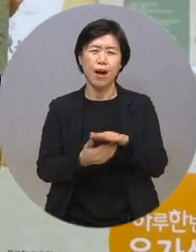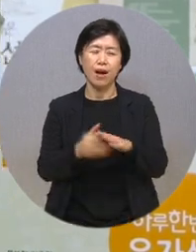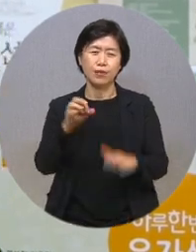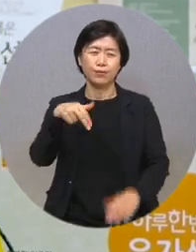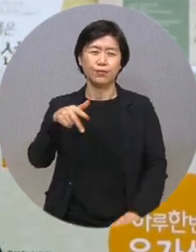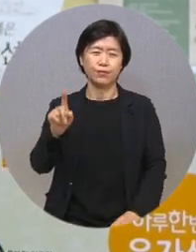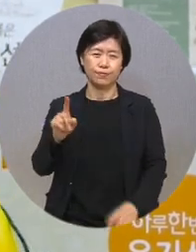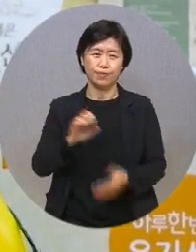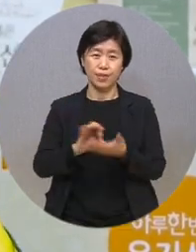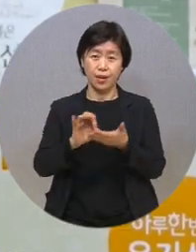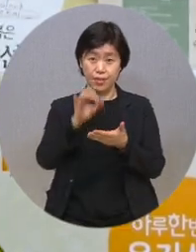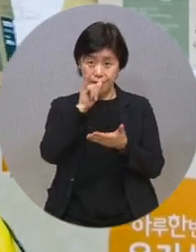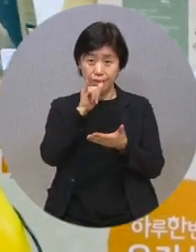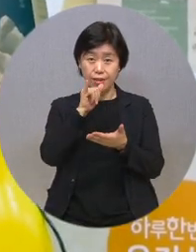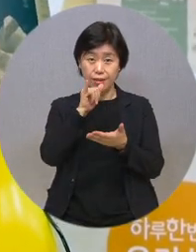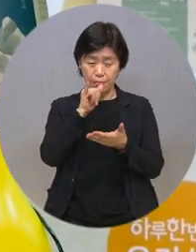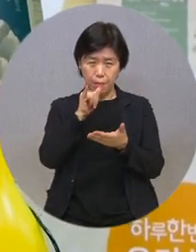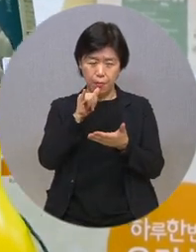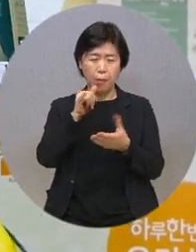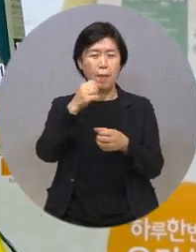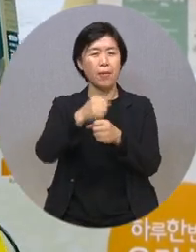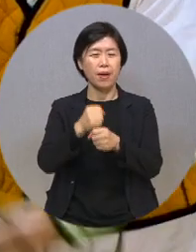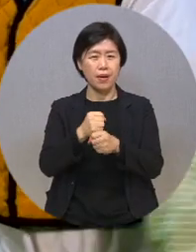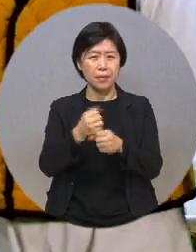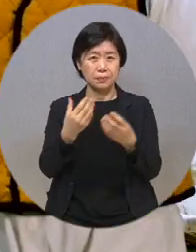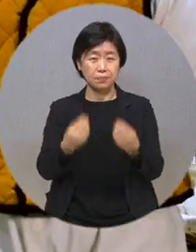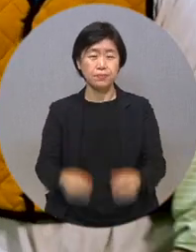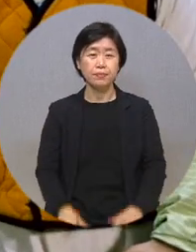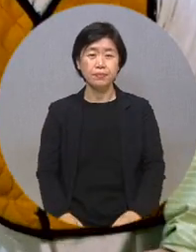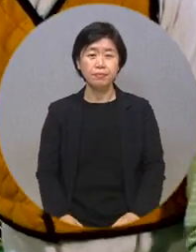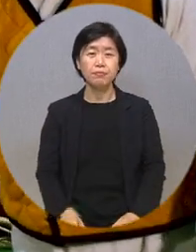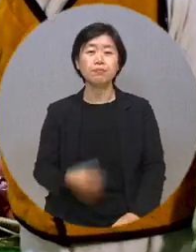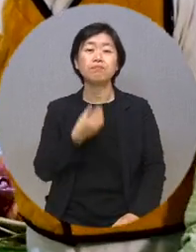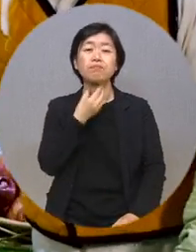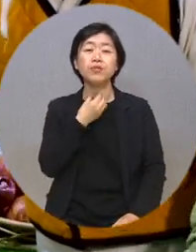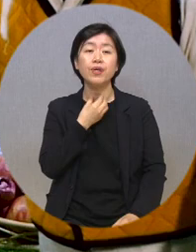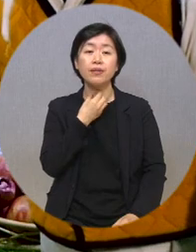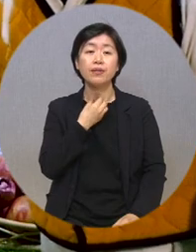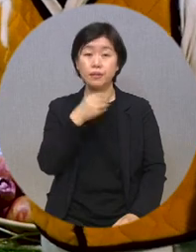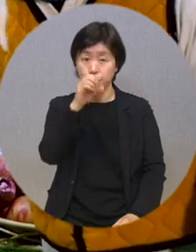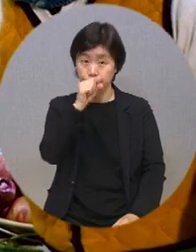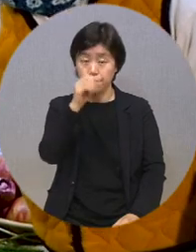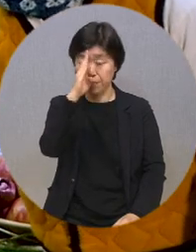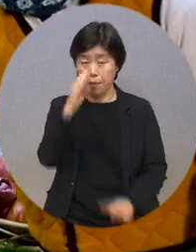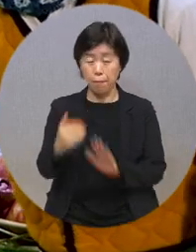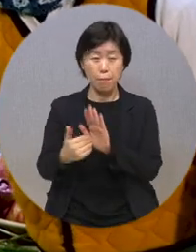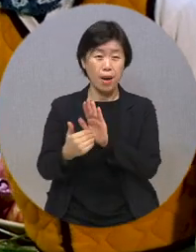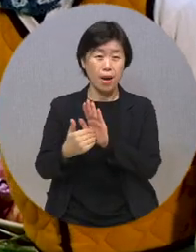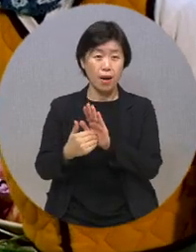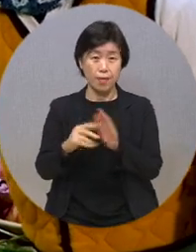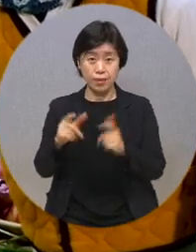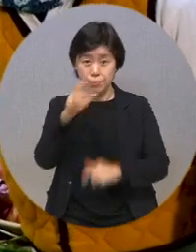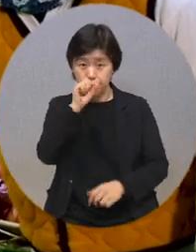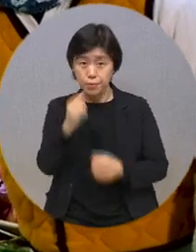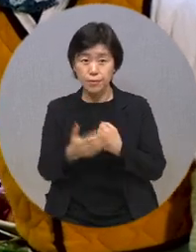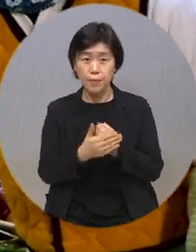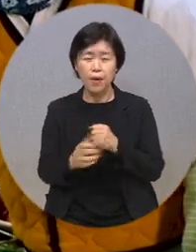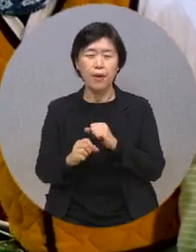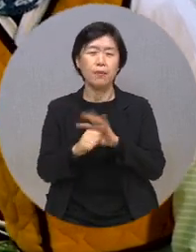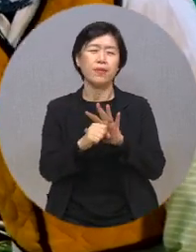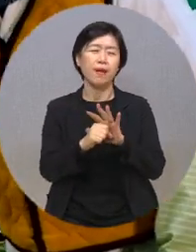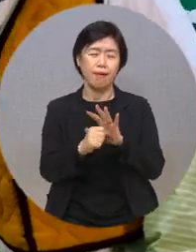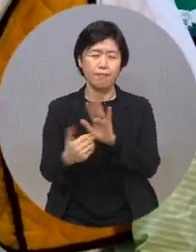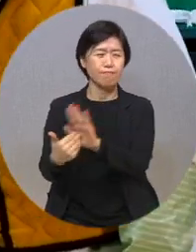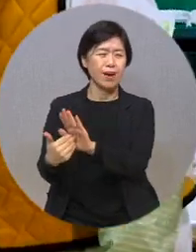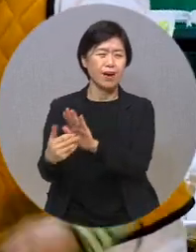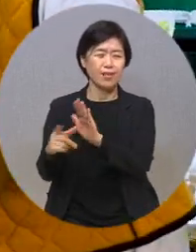선별해가지고 어허. 여기 이렇게 담은 거예요 저희가. 야. 기관지에도 좋고 네. 면역력에 좋아가지고 아마 코로나 예방에는 최고일